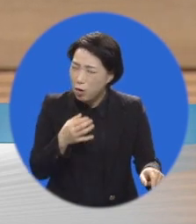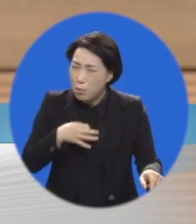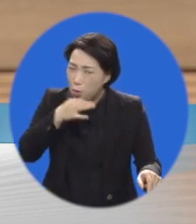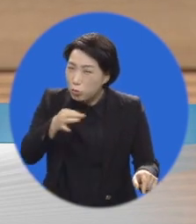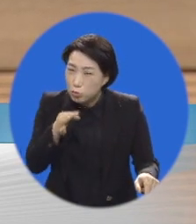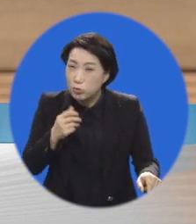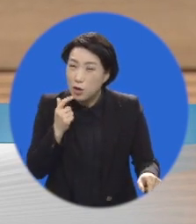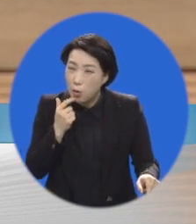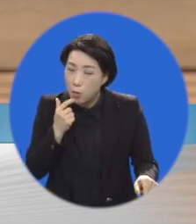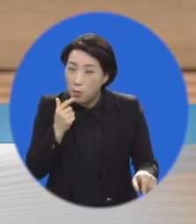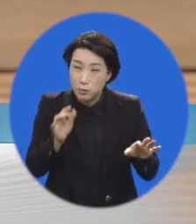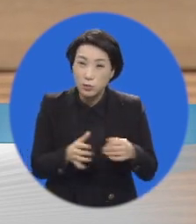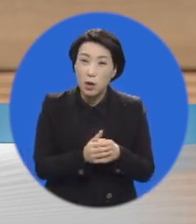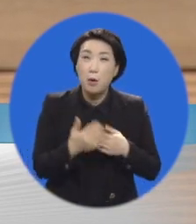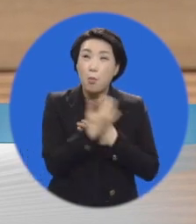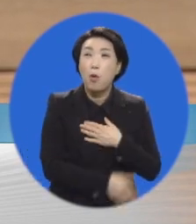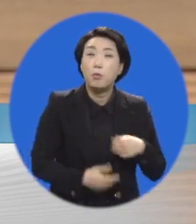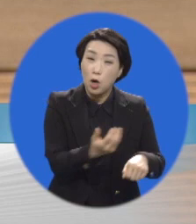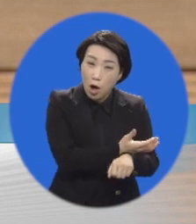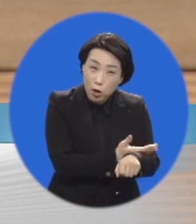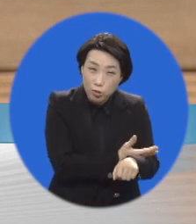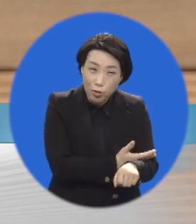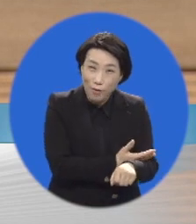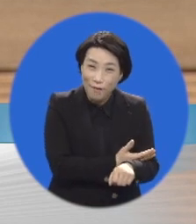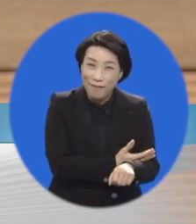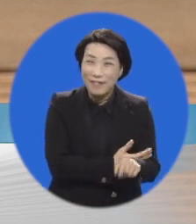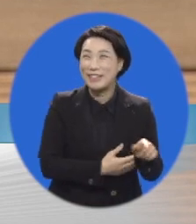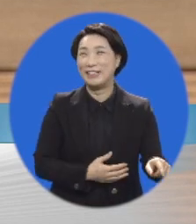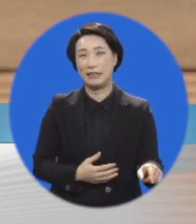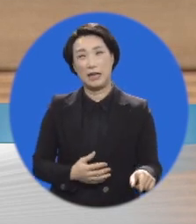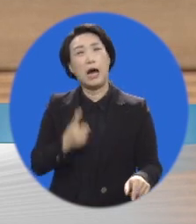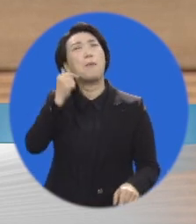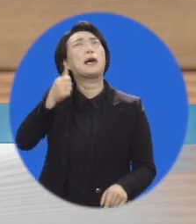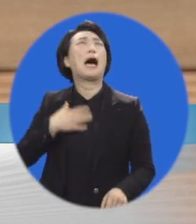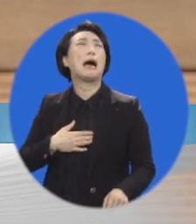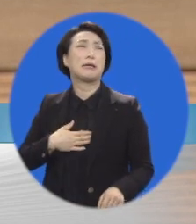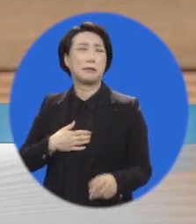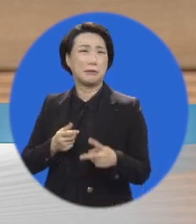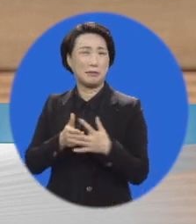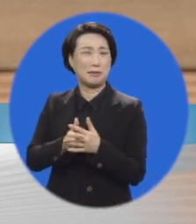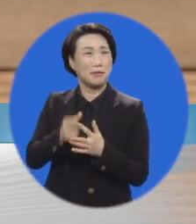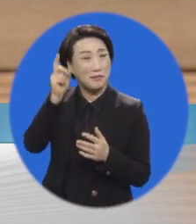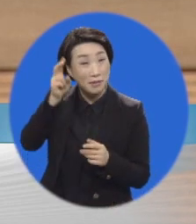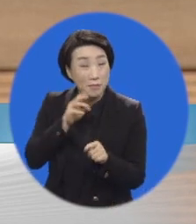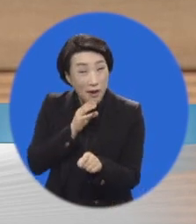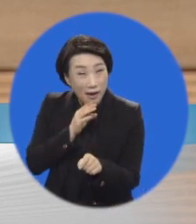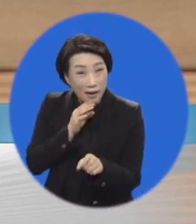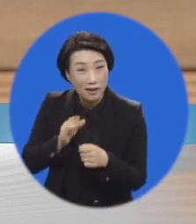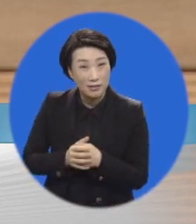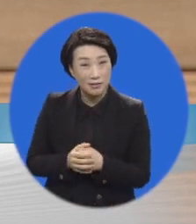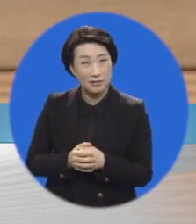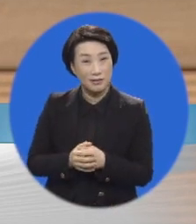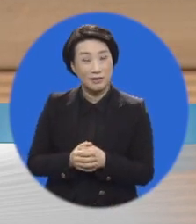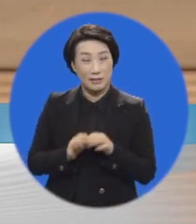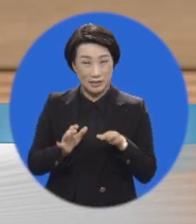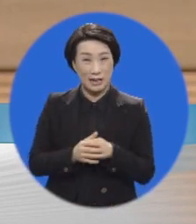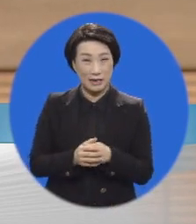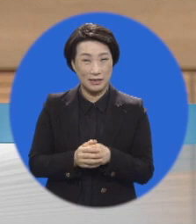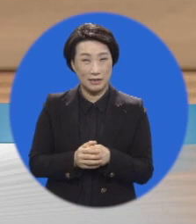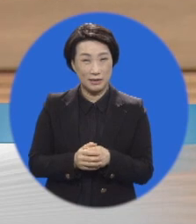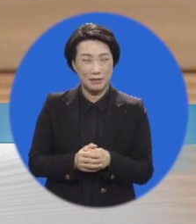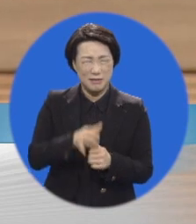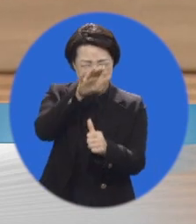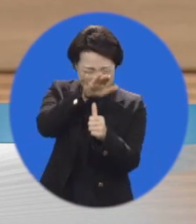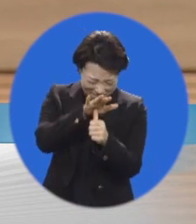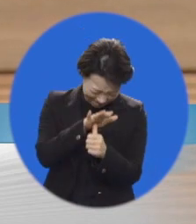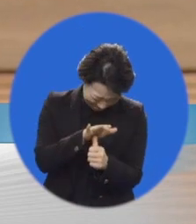목소리는 야곱이한테 몸은 에서구나. 많이 알지 않겠어 아버지가. 많이 알지. 그리고 거의 머리 손을